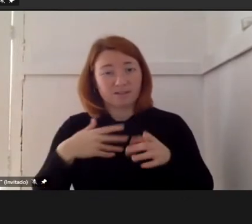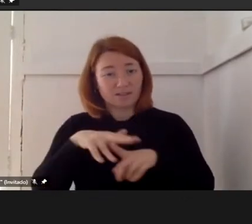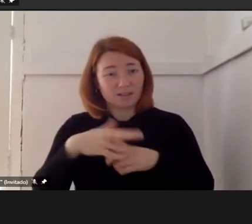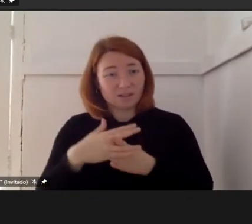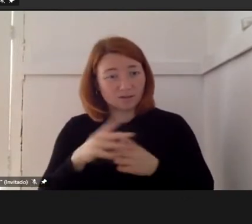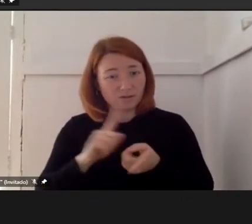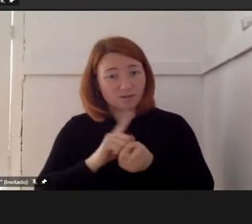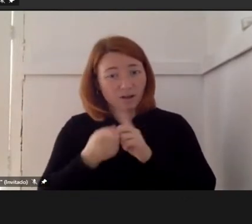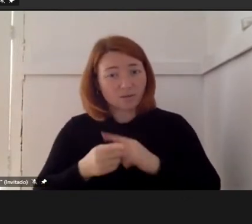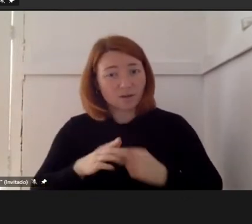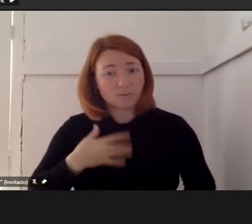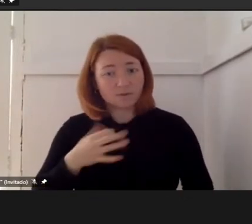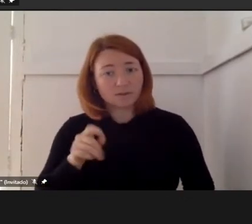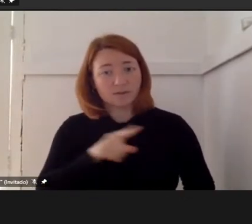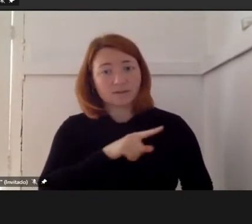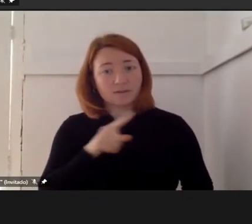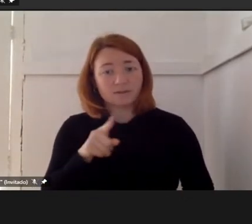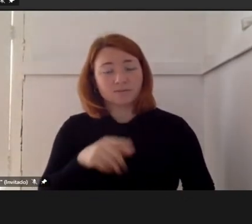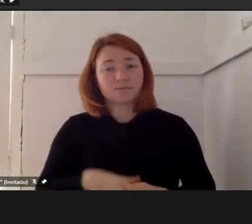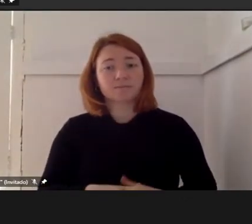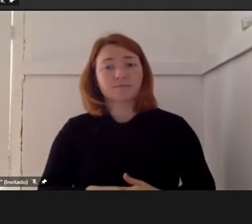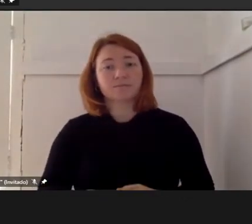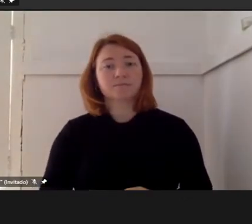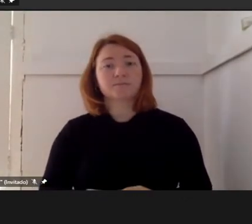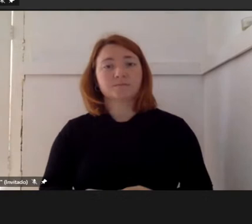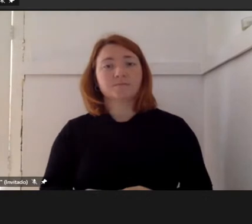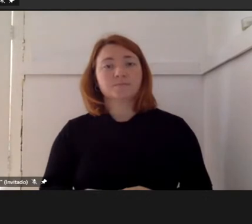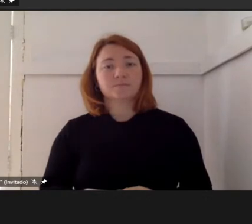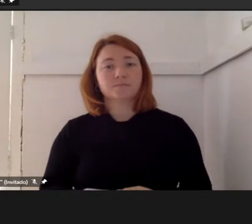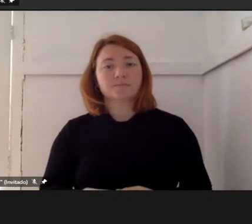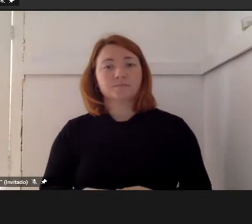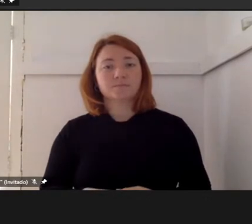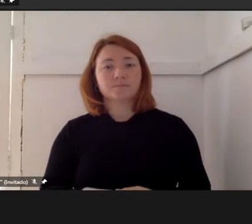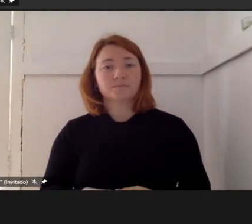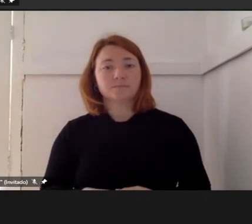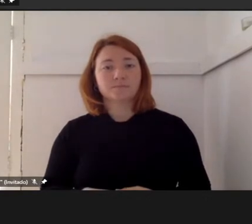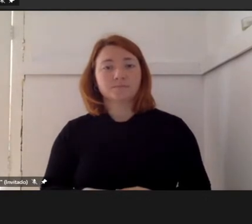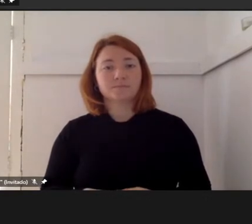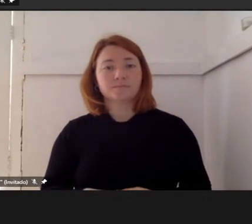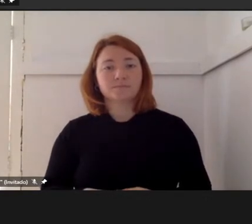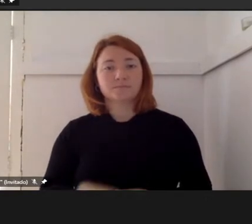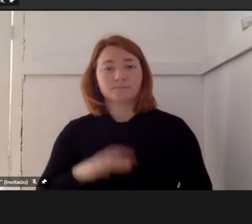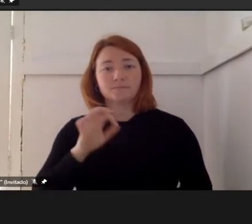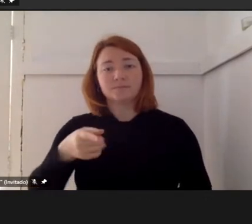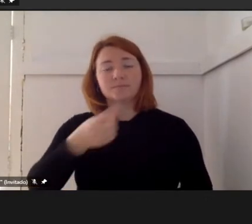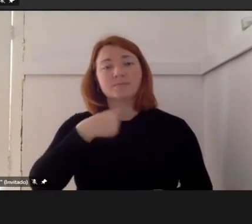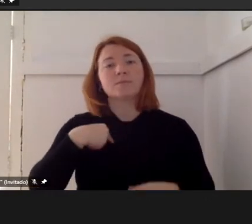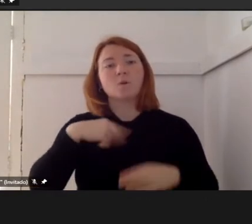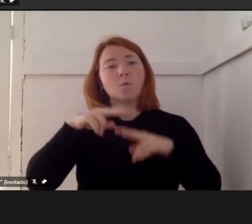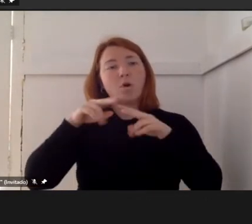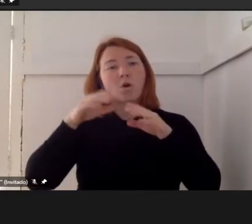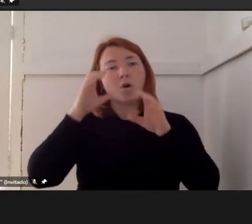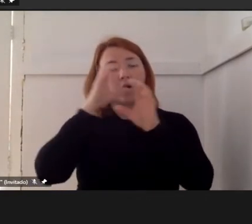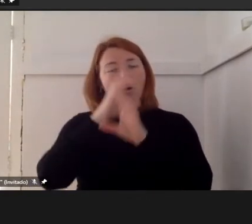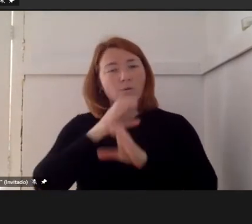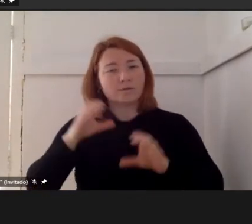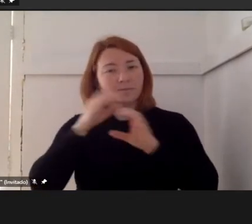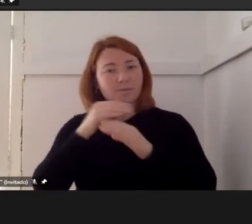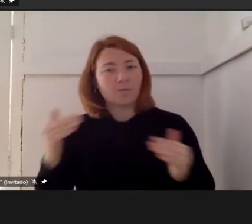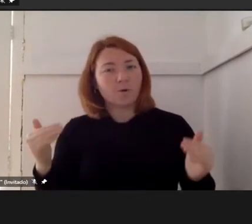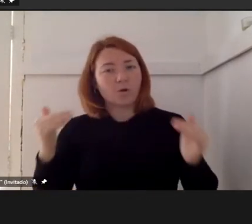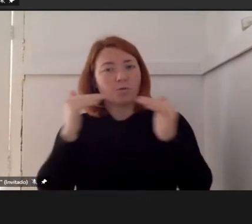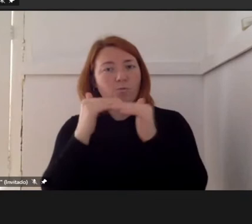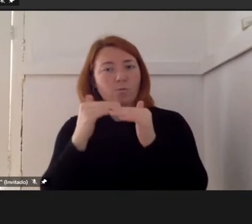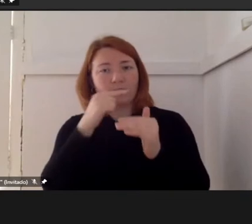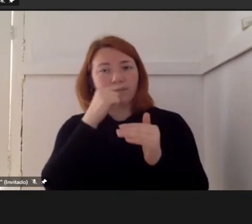Sí, a veure, hi ha fonts diverses, diguem, en funció... Nosaltres sempre des de l'Observatori d'Igualtat de Gènere i ens acompanya també la Clara Torres,